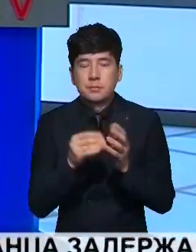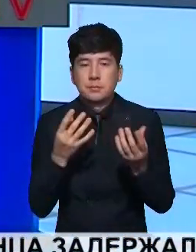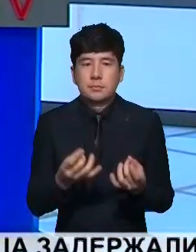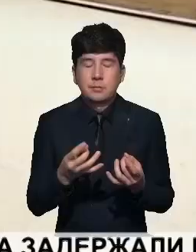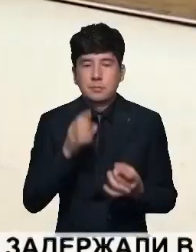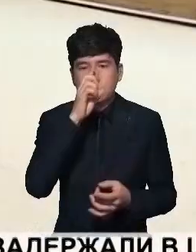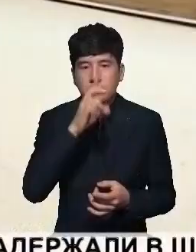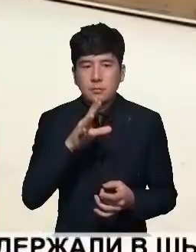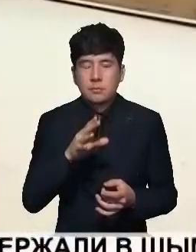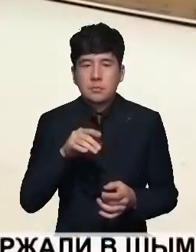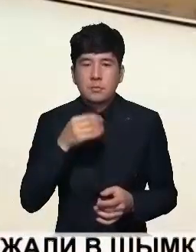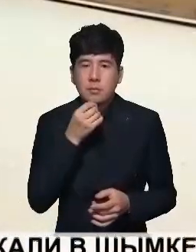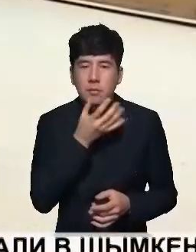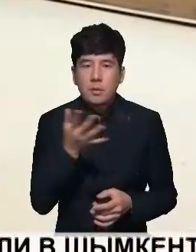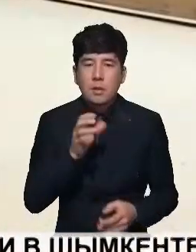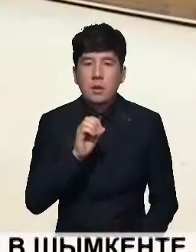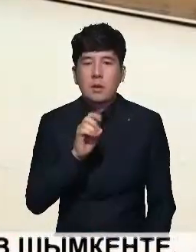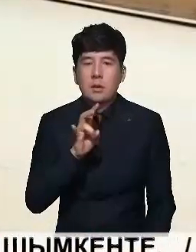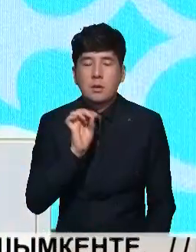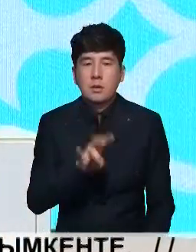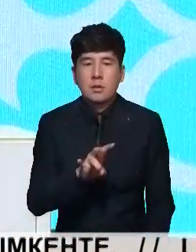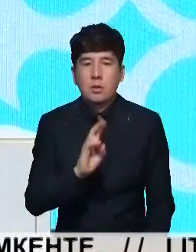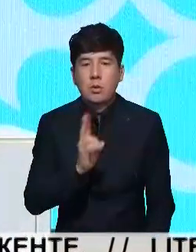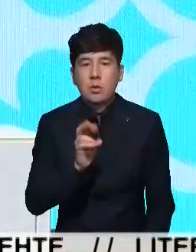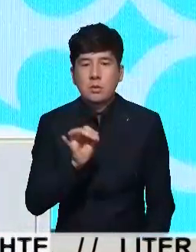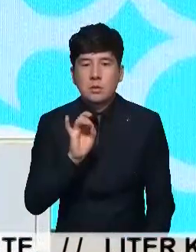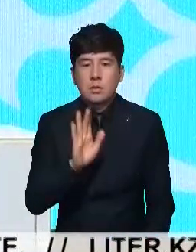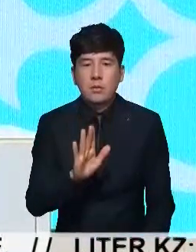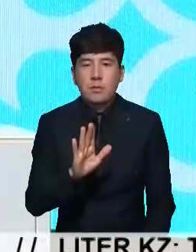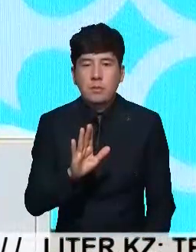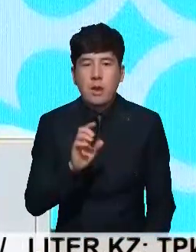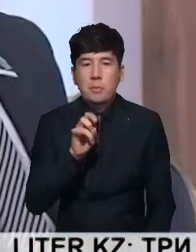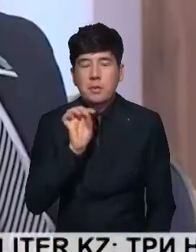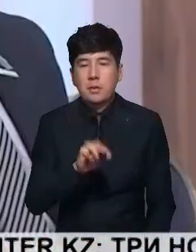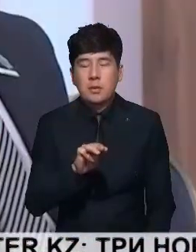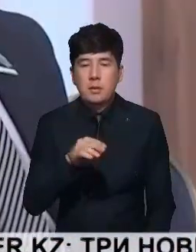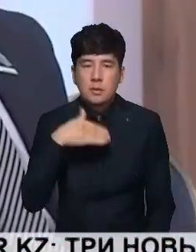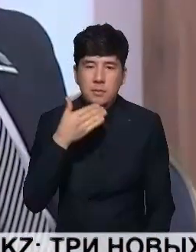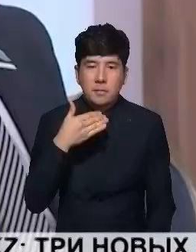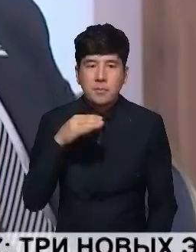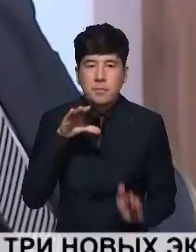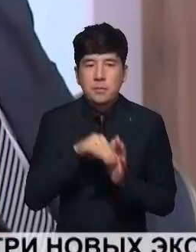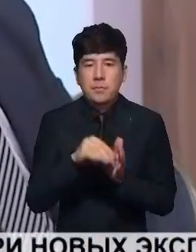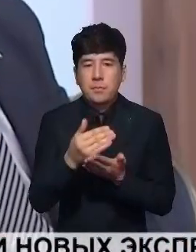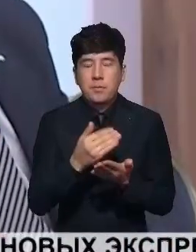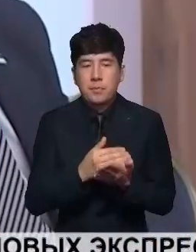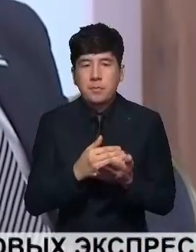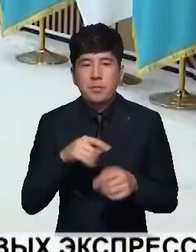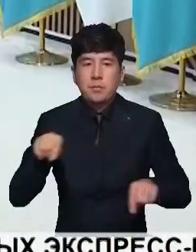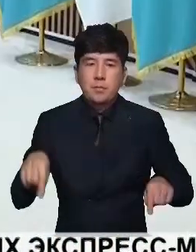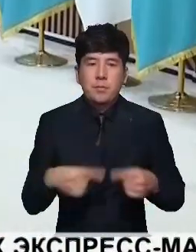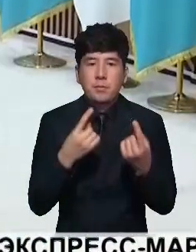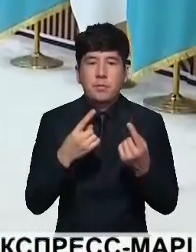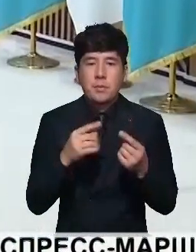С поздравительной речью выступил Ерлан Кушанов. Открывая мероприятие, председатель партии «Аманат» отметил, что глава государства восстановил историческую